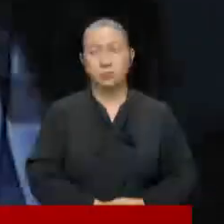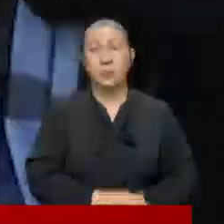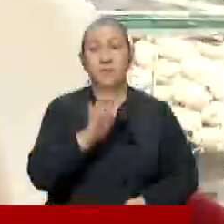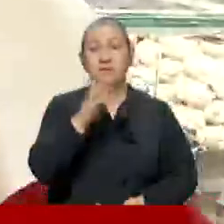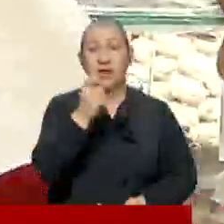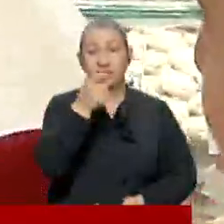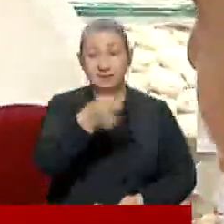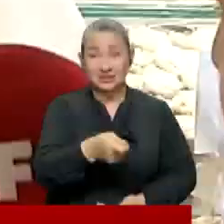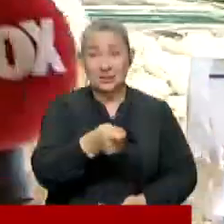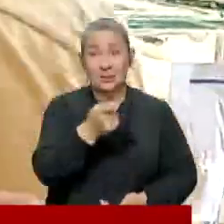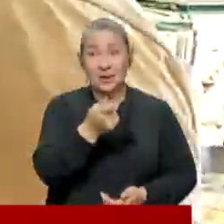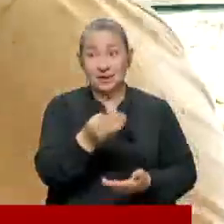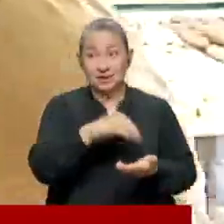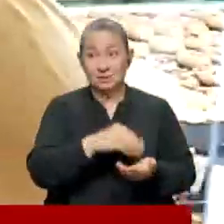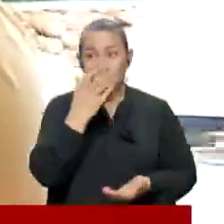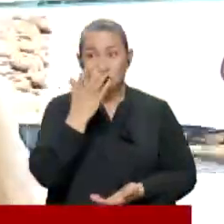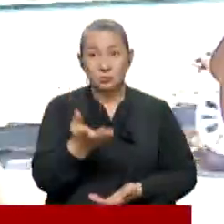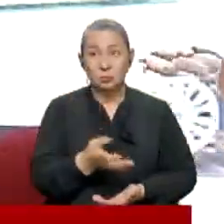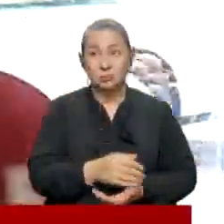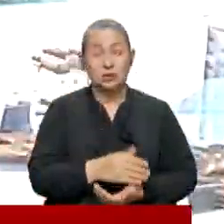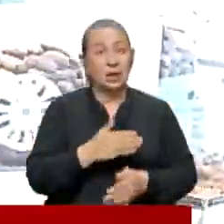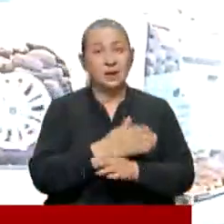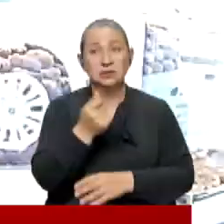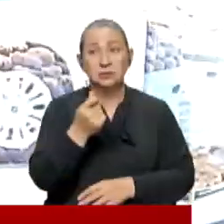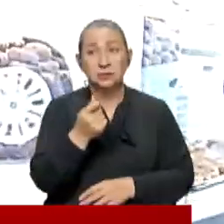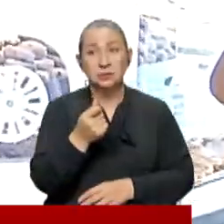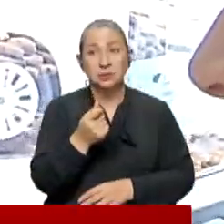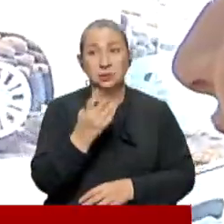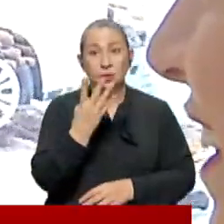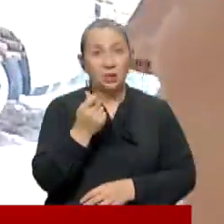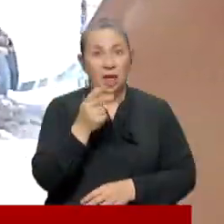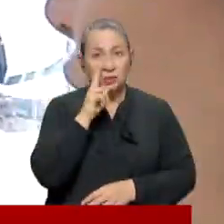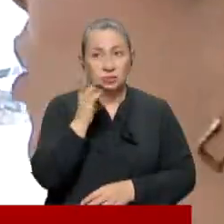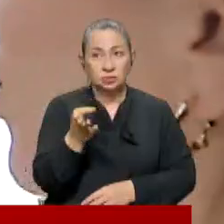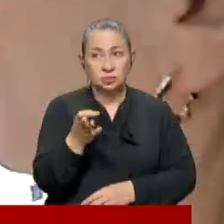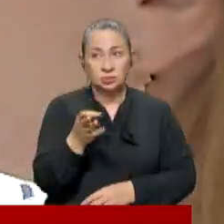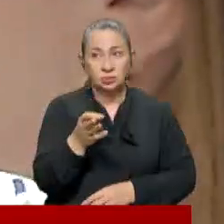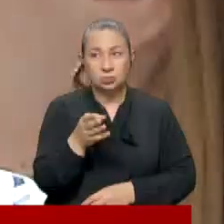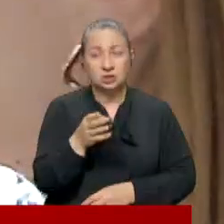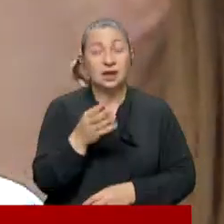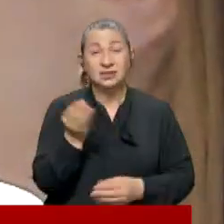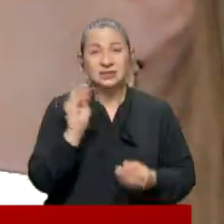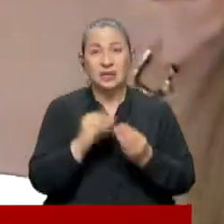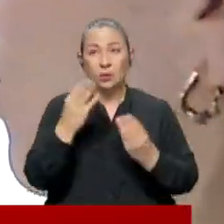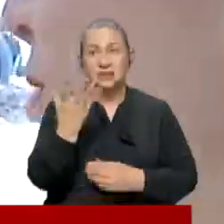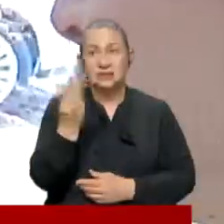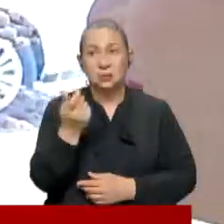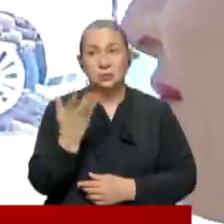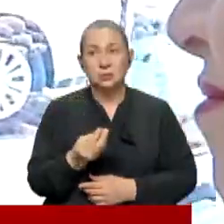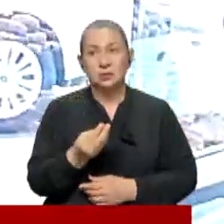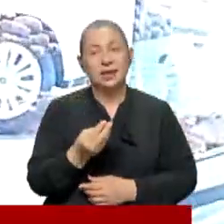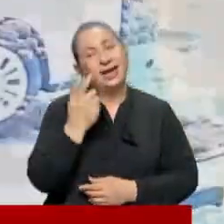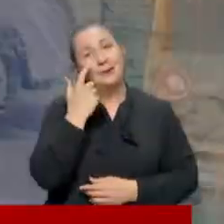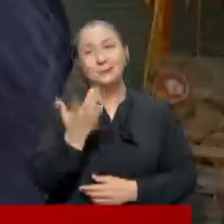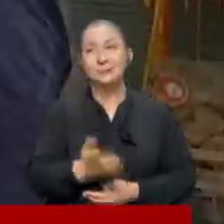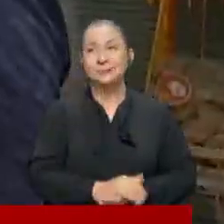5 lira verdiniz, para üstü bekliyorsunuz. Evet. Ne kadar ekmek? 4 liraydı en son. Artık zam geldi, 5 lira oldu.